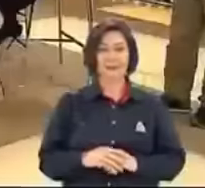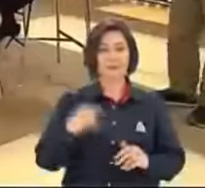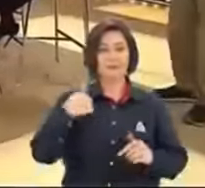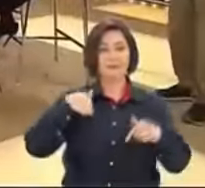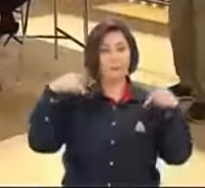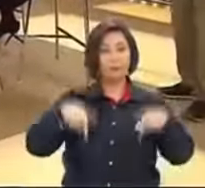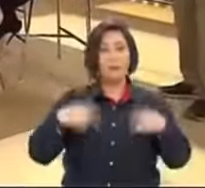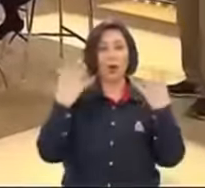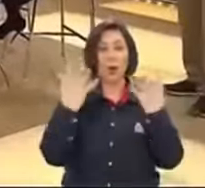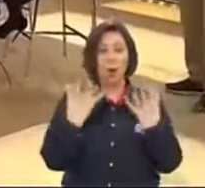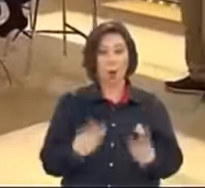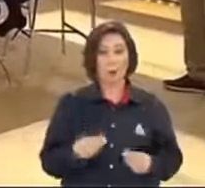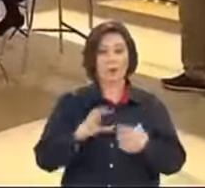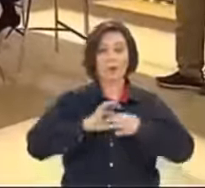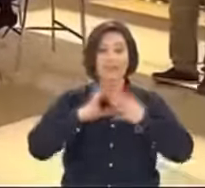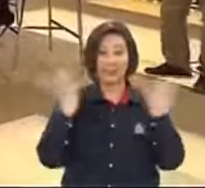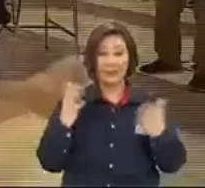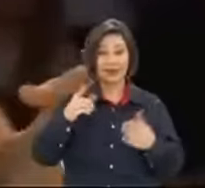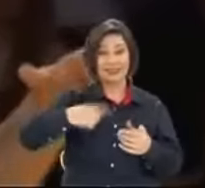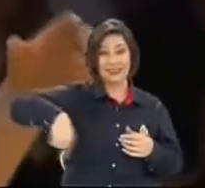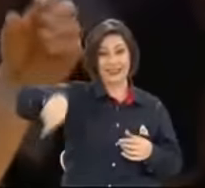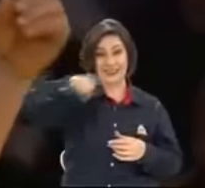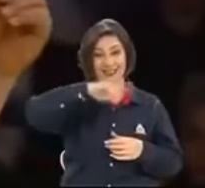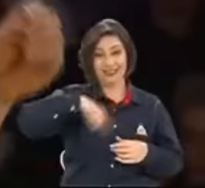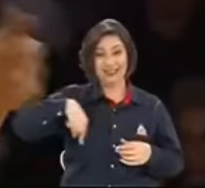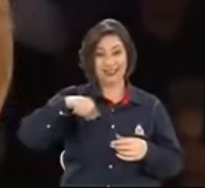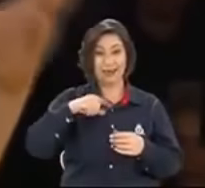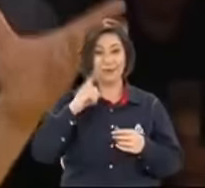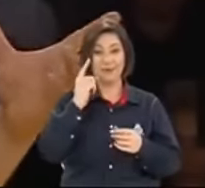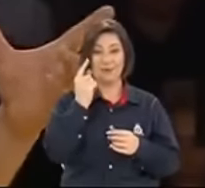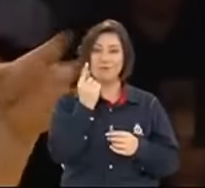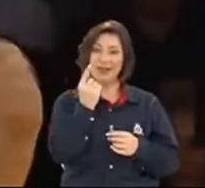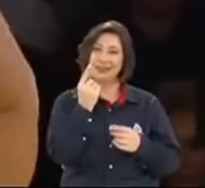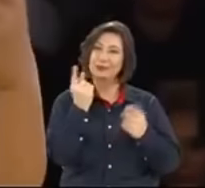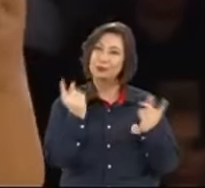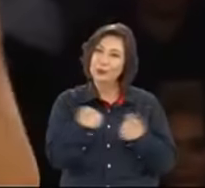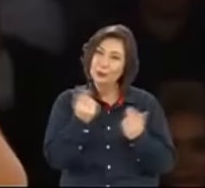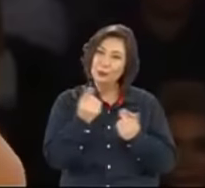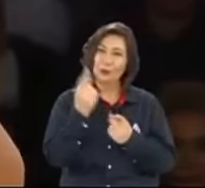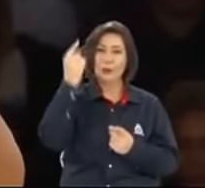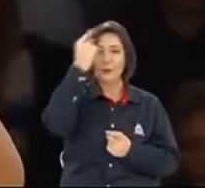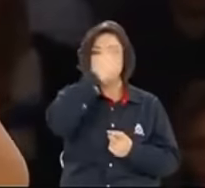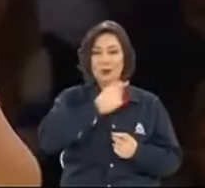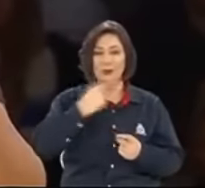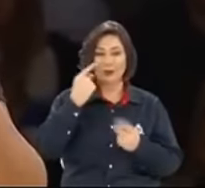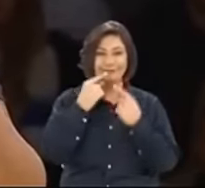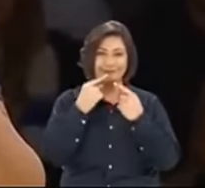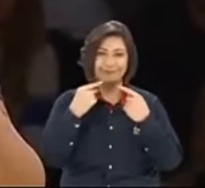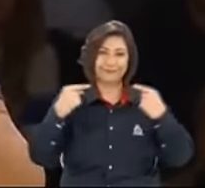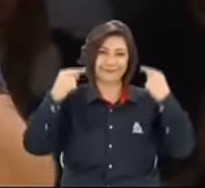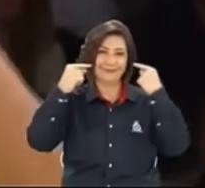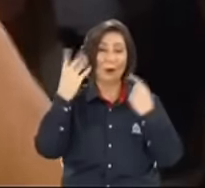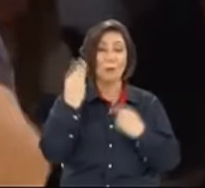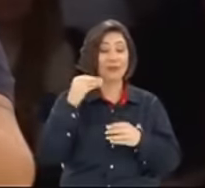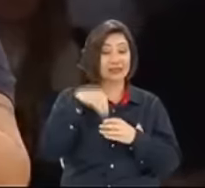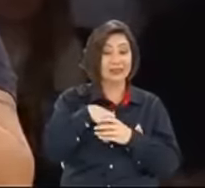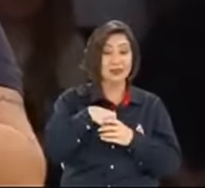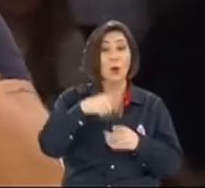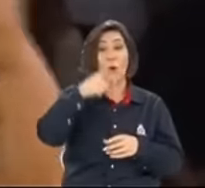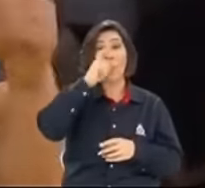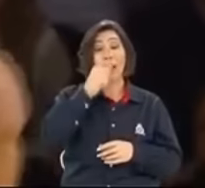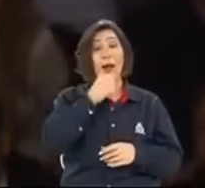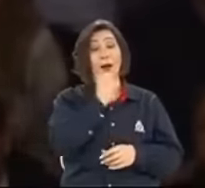Benim burada olmamın sebebi sizleri bir parça güldürüp yüzünüzde tebessüm bırakabilmek. Ama Okan